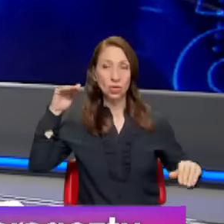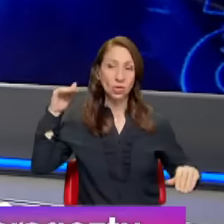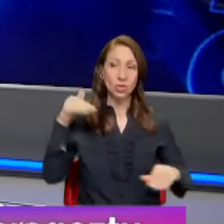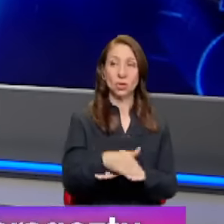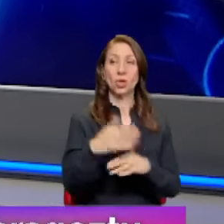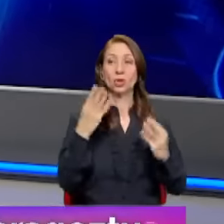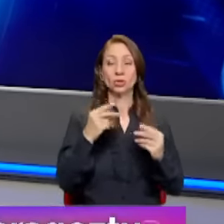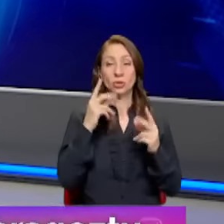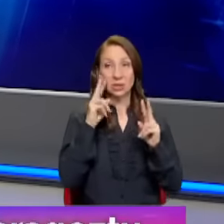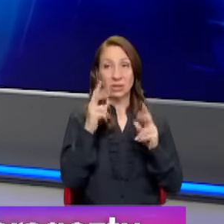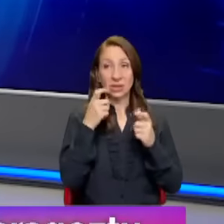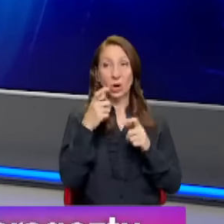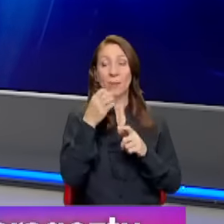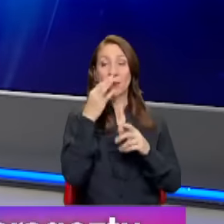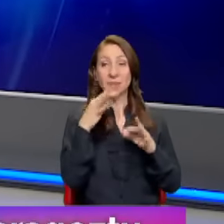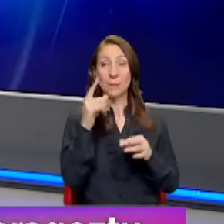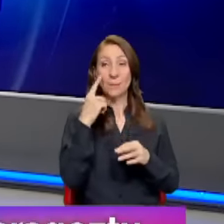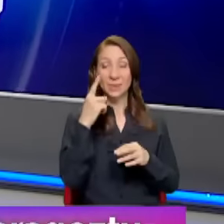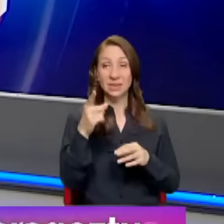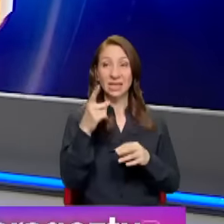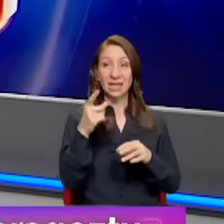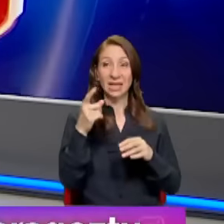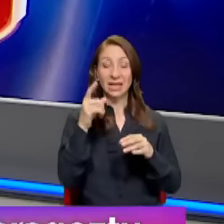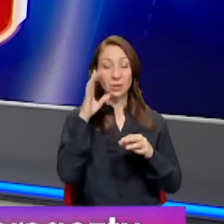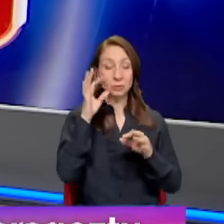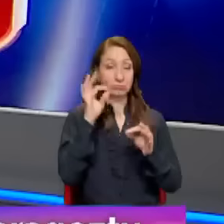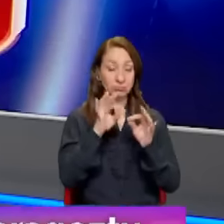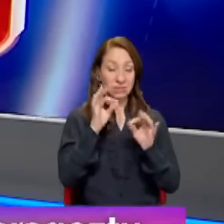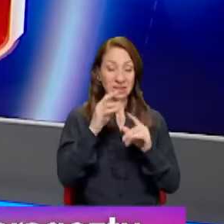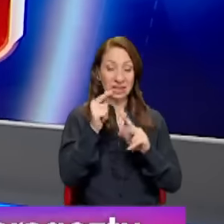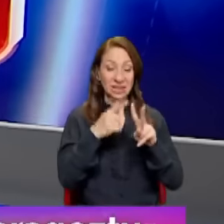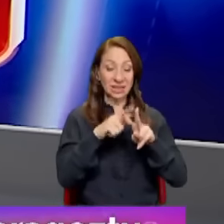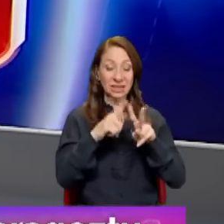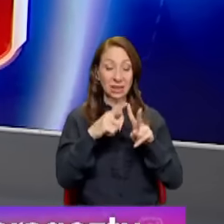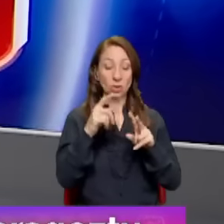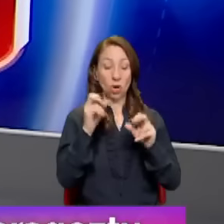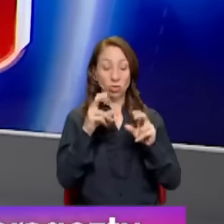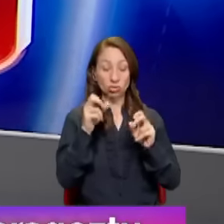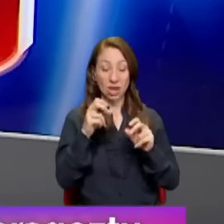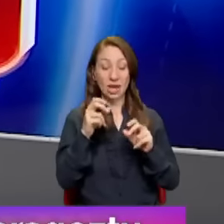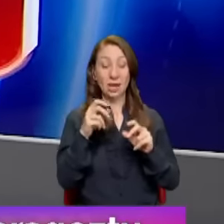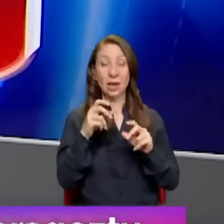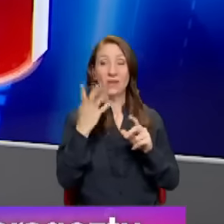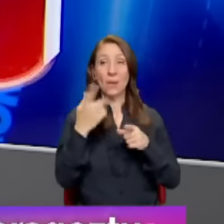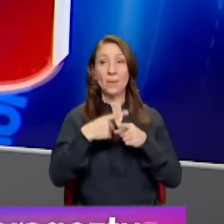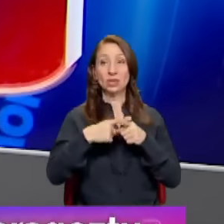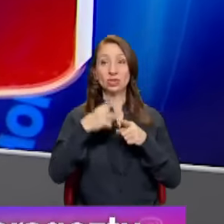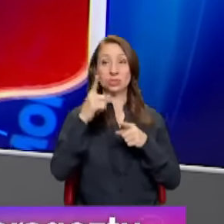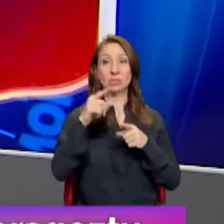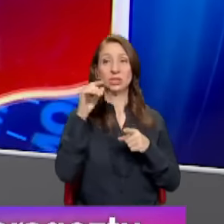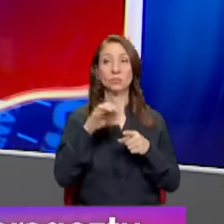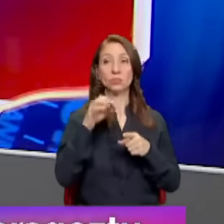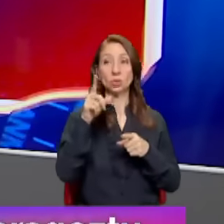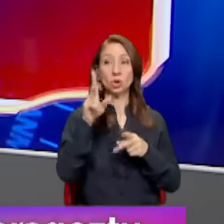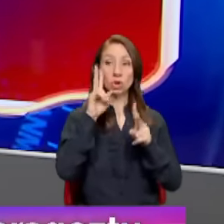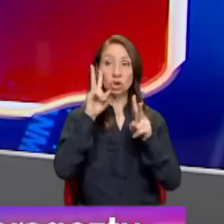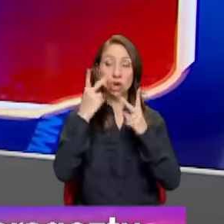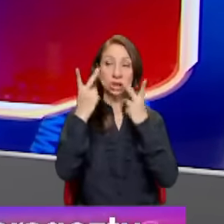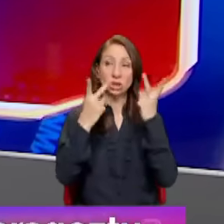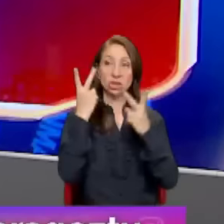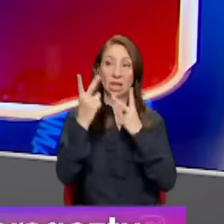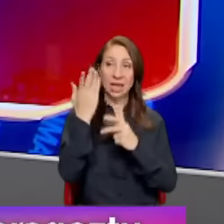tanıklık ediyoruz o haberimiz de hazır bakın iktisatçı İnan Hoca İnan mutlu ve paylaşımı şimdi bu görsel